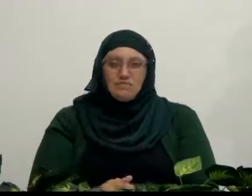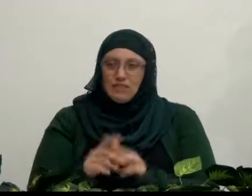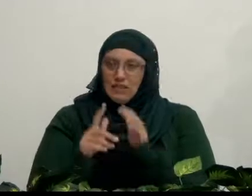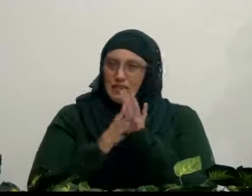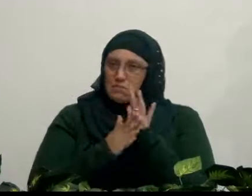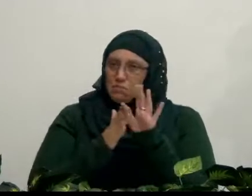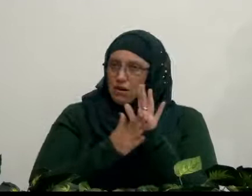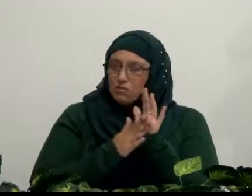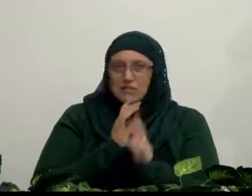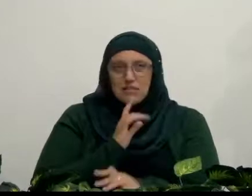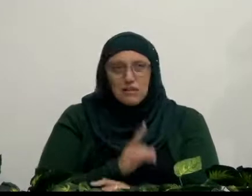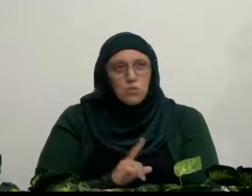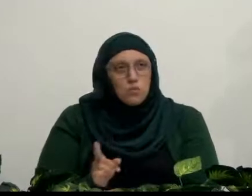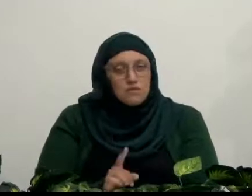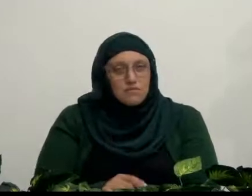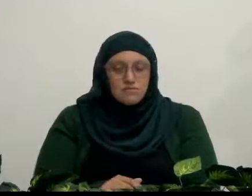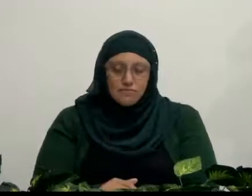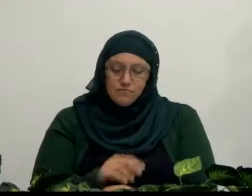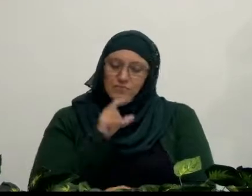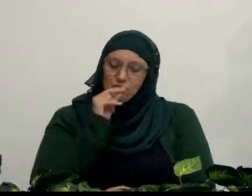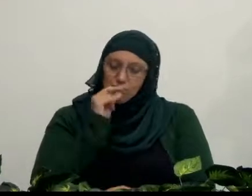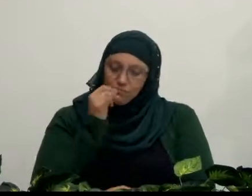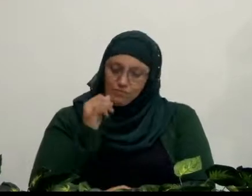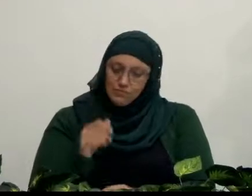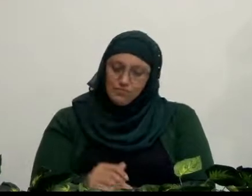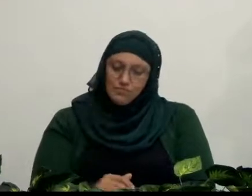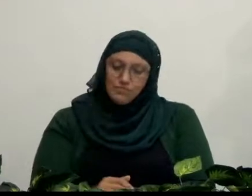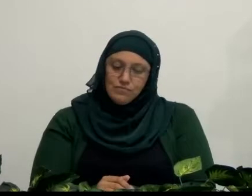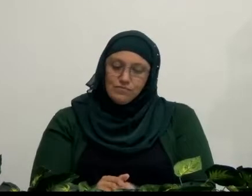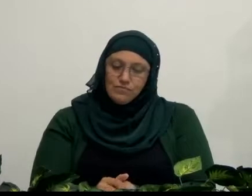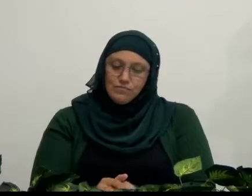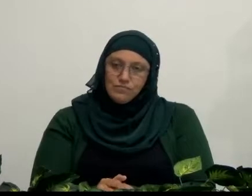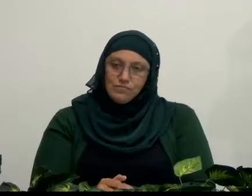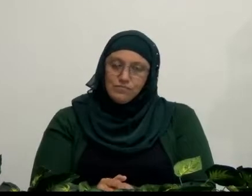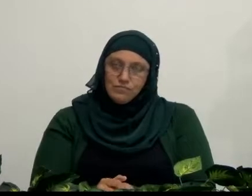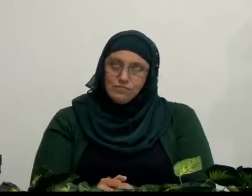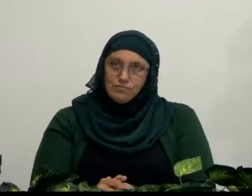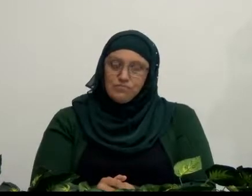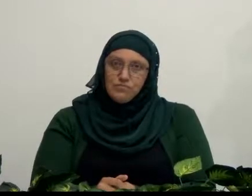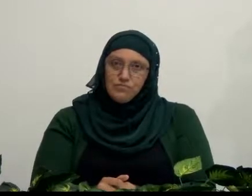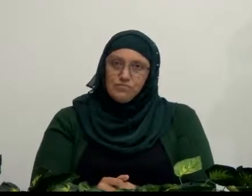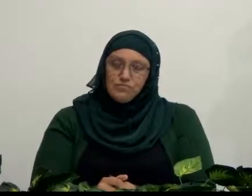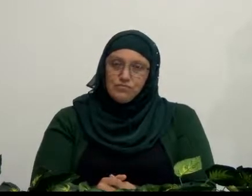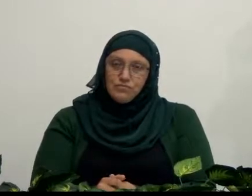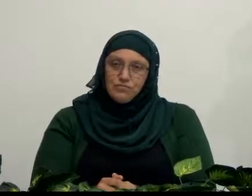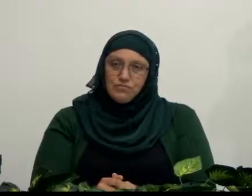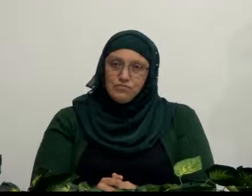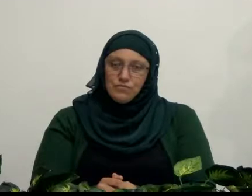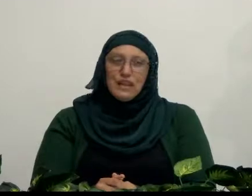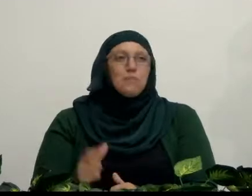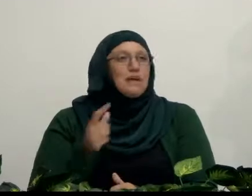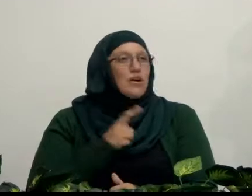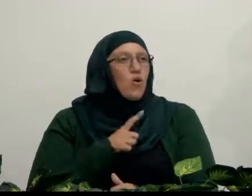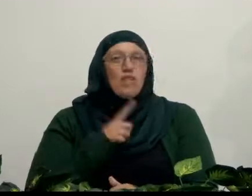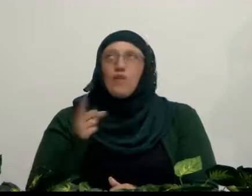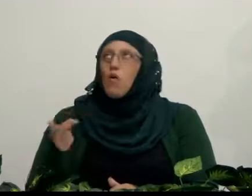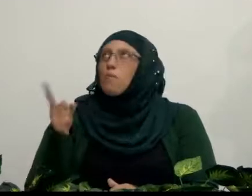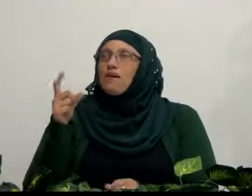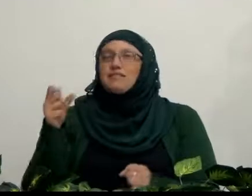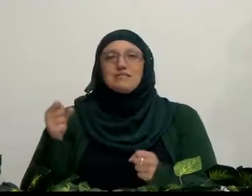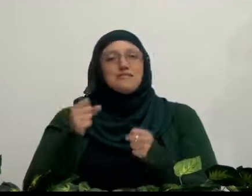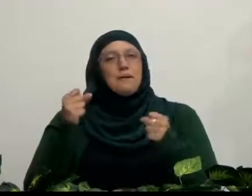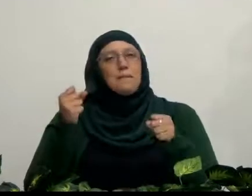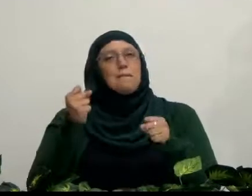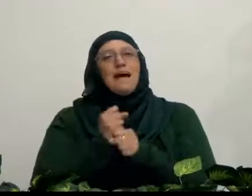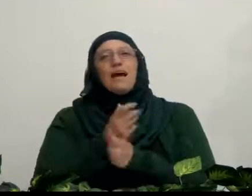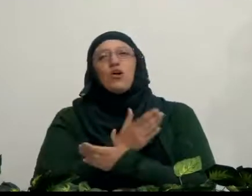that لَأَنَّهَا مَسْلُولَةٌ مِنَ الْأَدْنَاسِ وَالْأَرْجَاسِ, because the Almighty God has purified